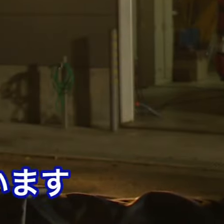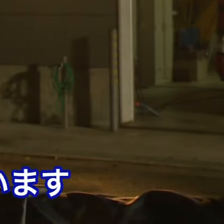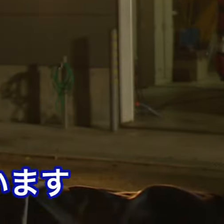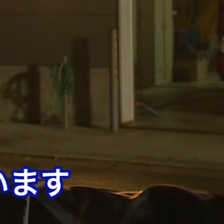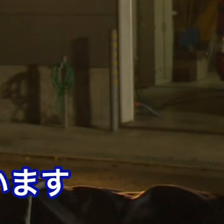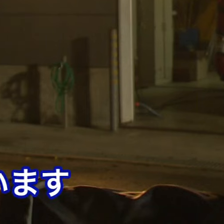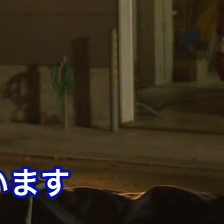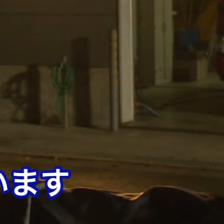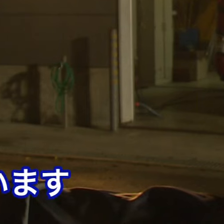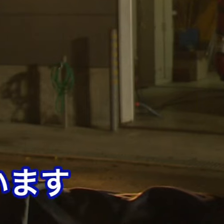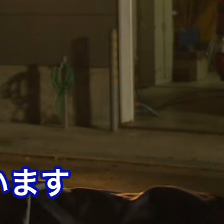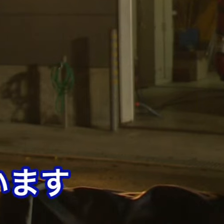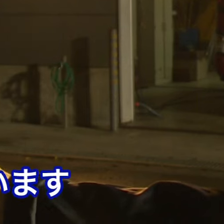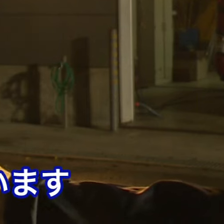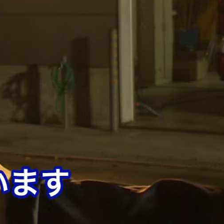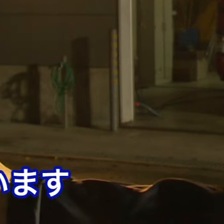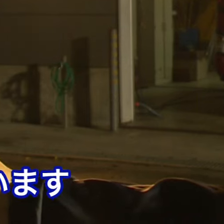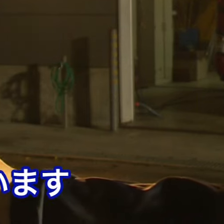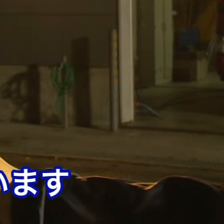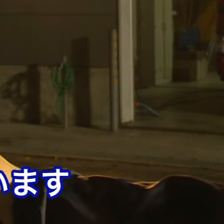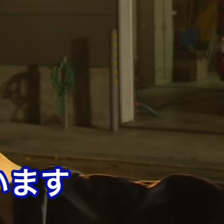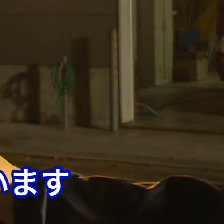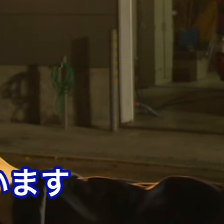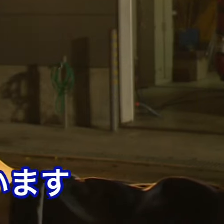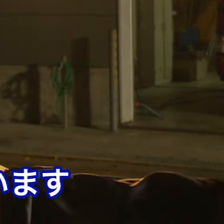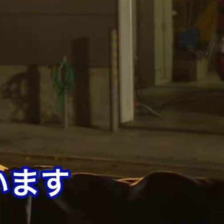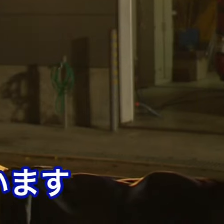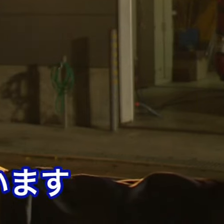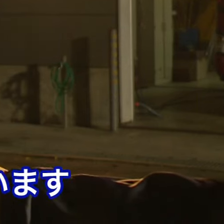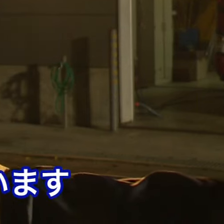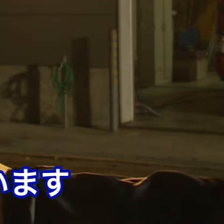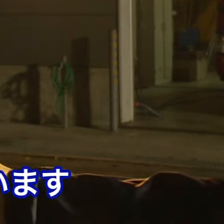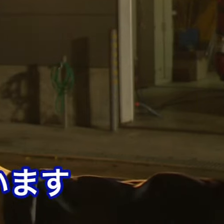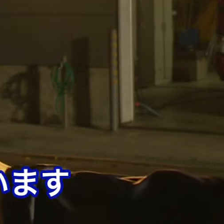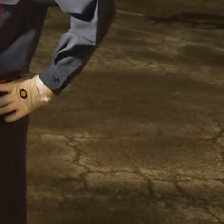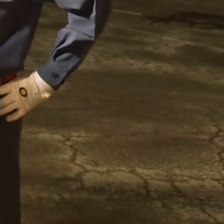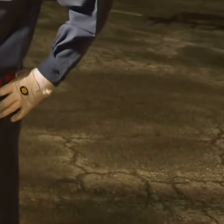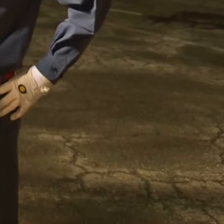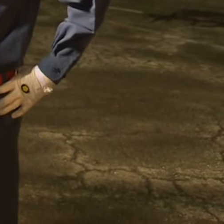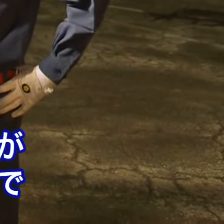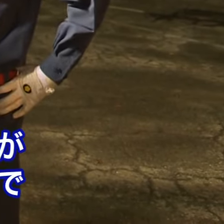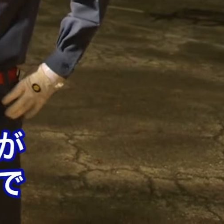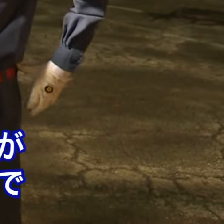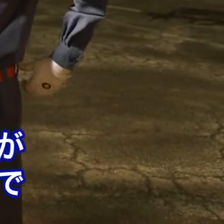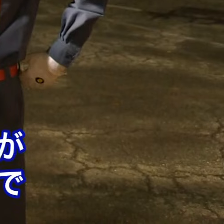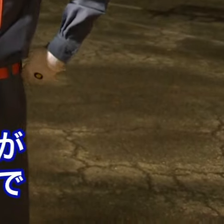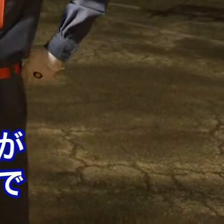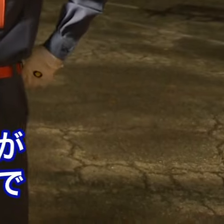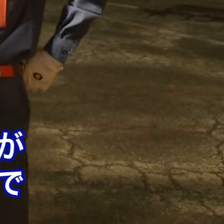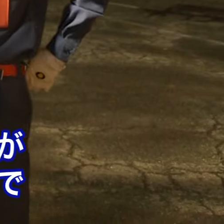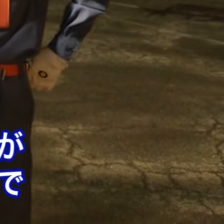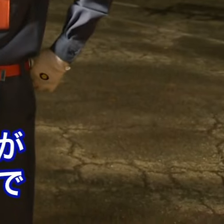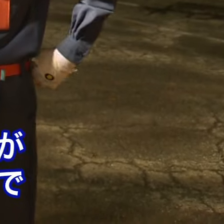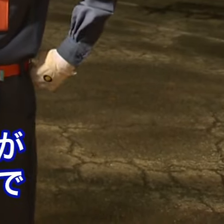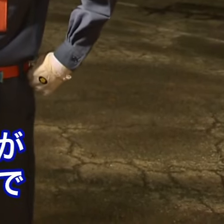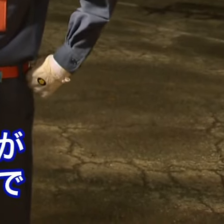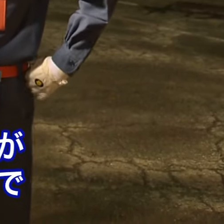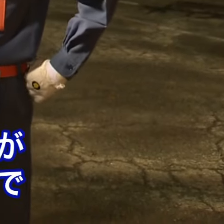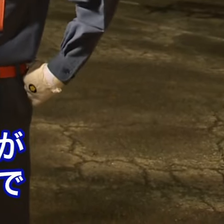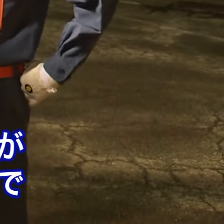防団として近江方面隊としてチームが一丸となって頑張っています。私としても、皆さ